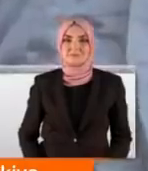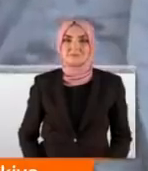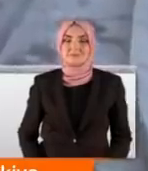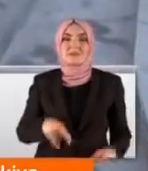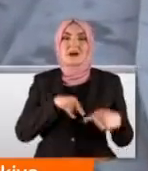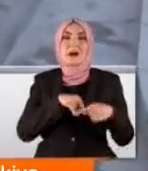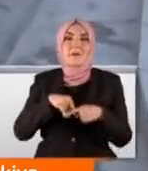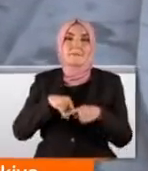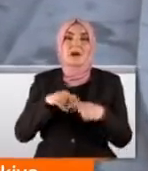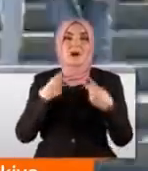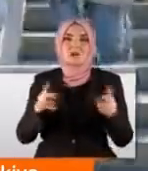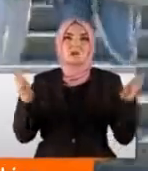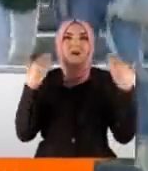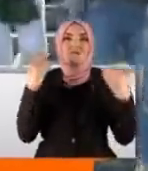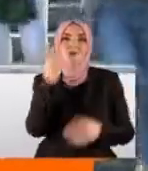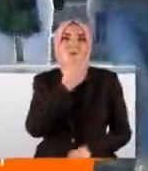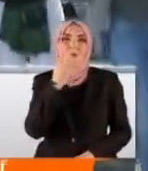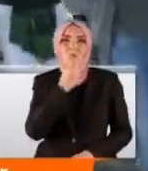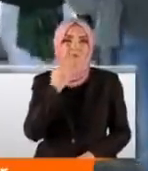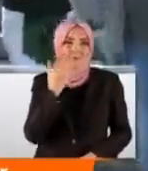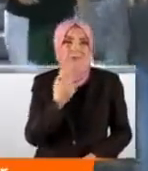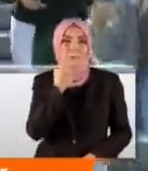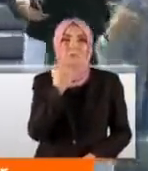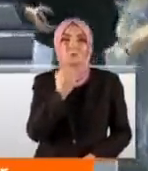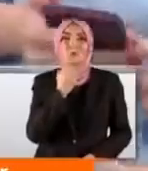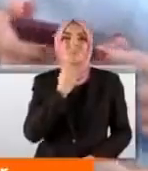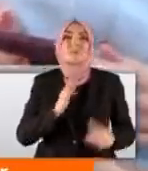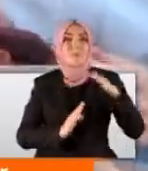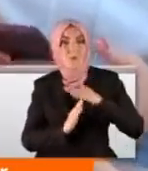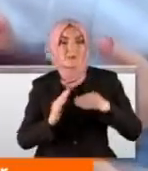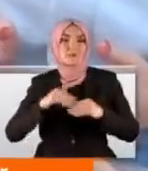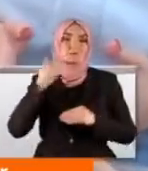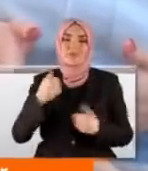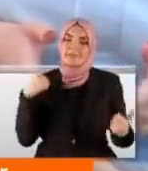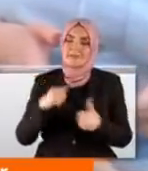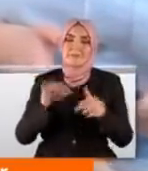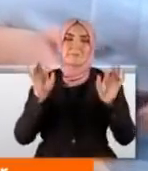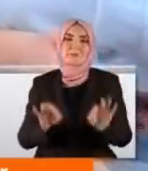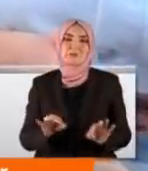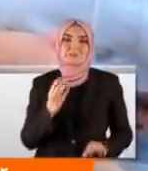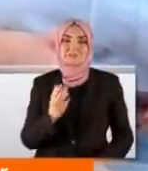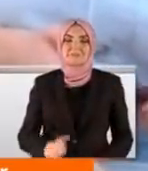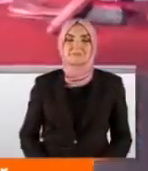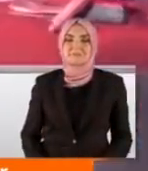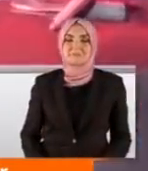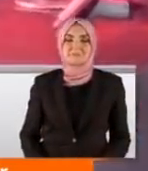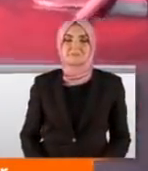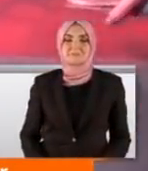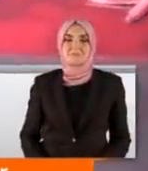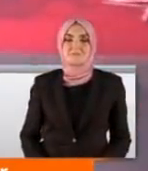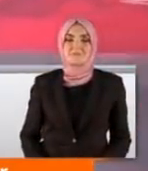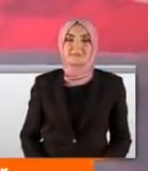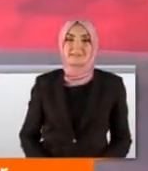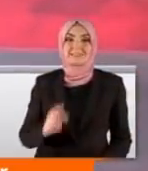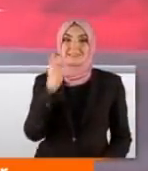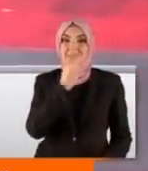Harbiye Açık Hava konserleri 1,5 yıl aranın ardından yeniden başladı. İhtiyacımız da vardı yani konserlere. Sahne alan